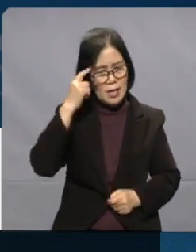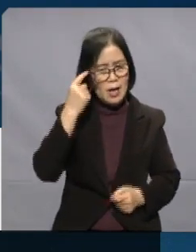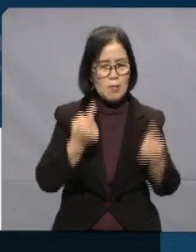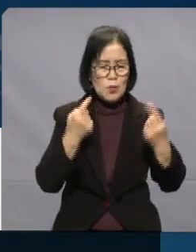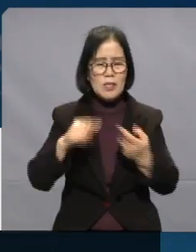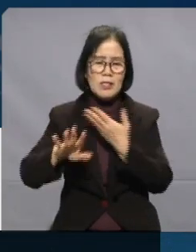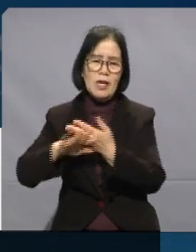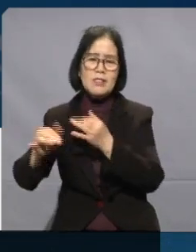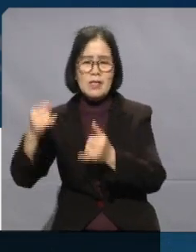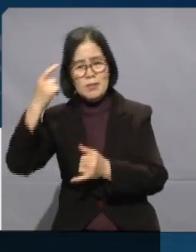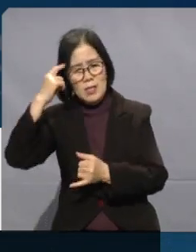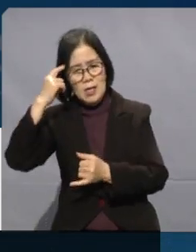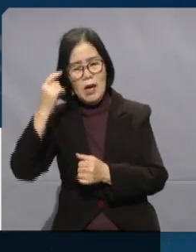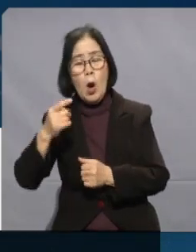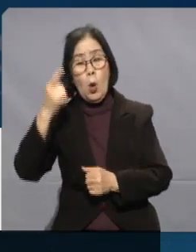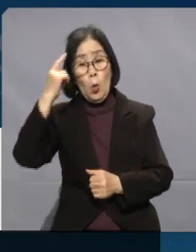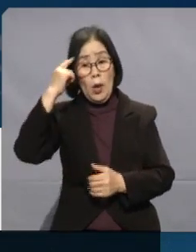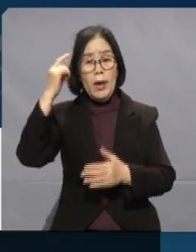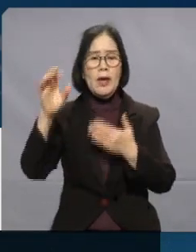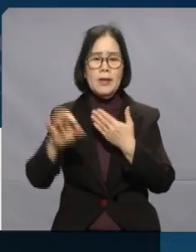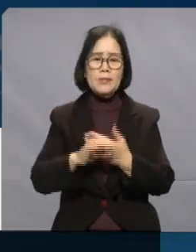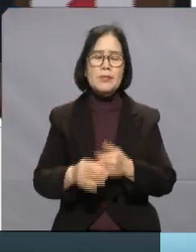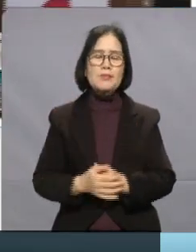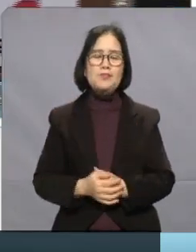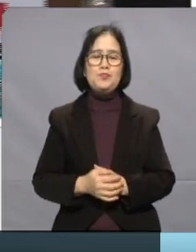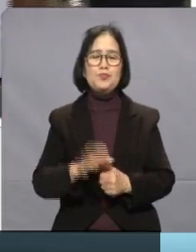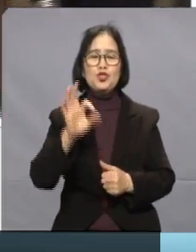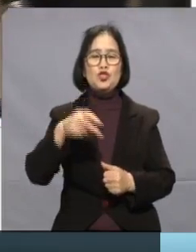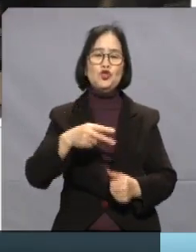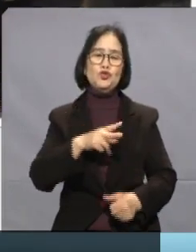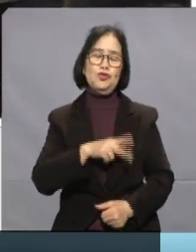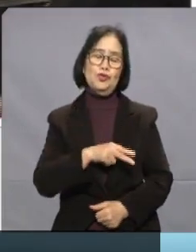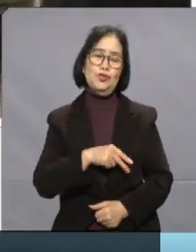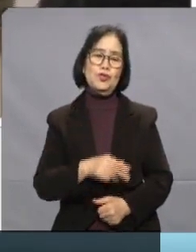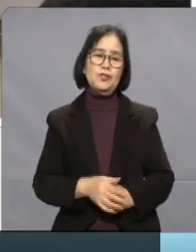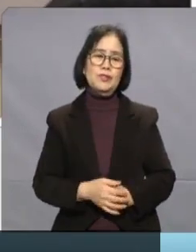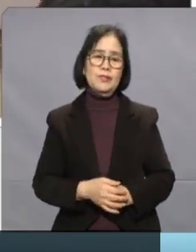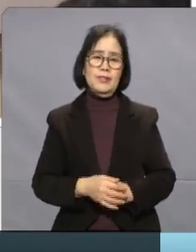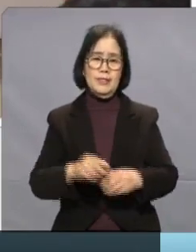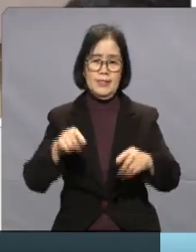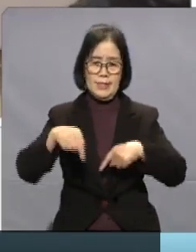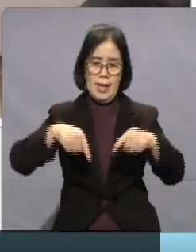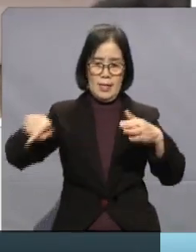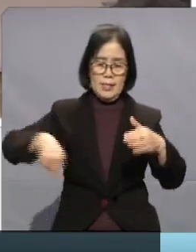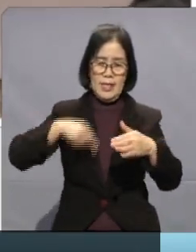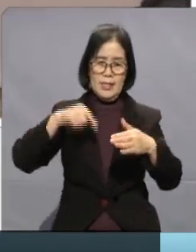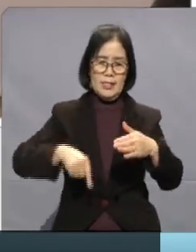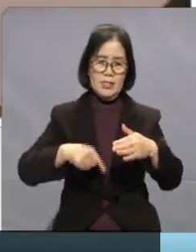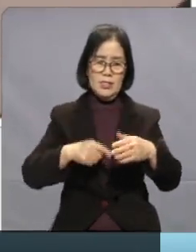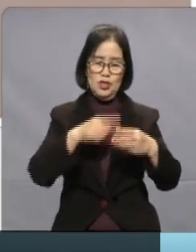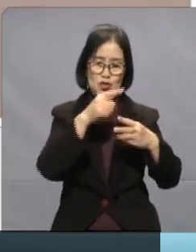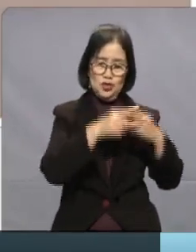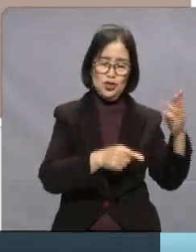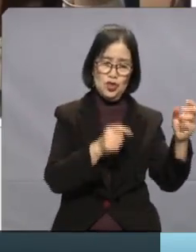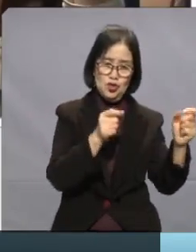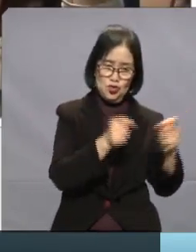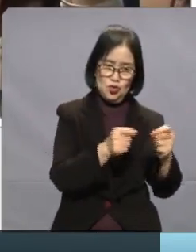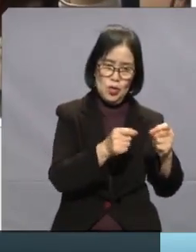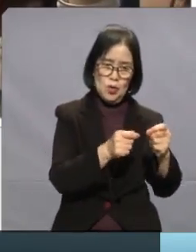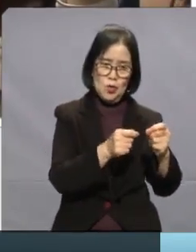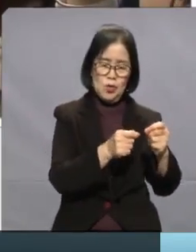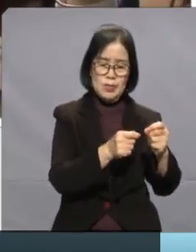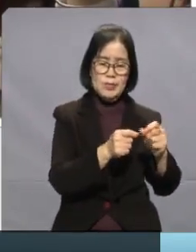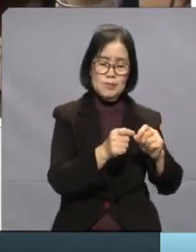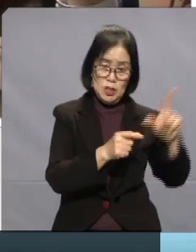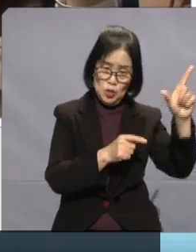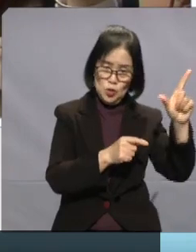타이에 가깝지 않나 이런 생각을 해봅니다 왜냐하면 유승민 전 의원이 당내에서는 치는 개가 주도하고 있는이